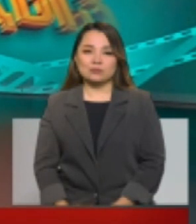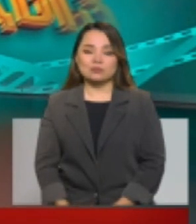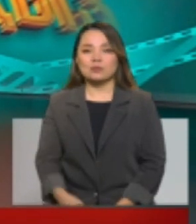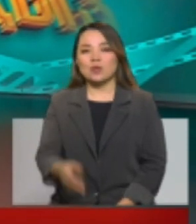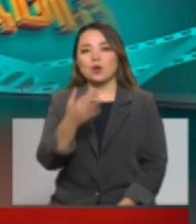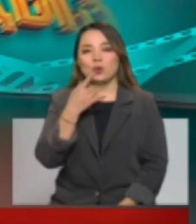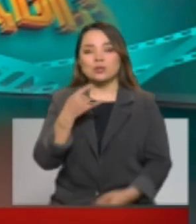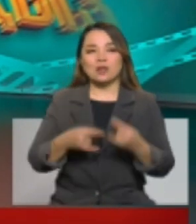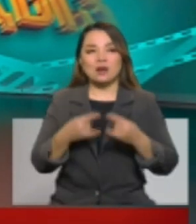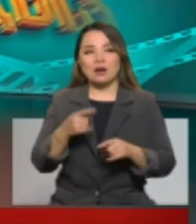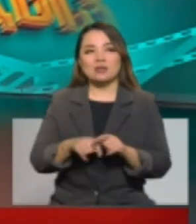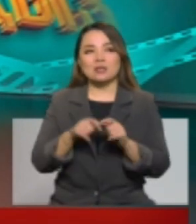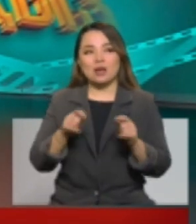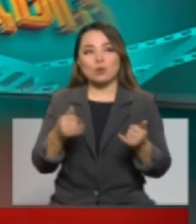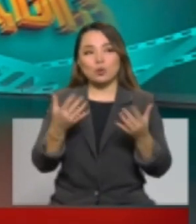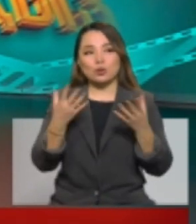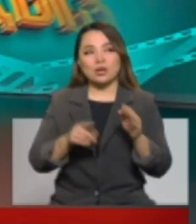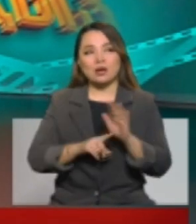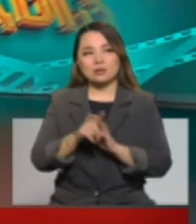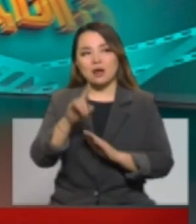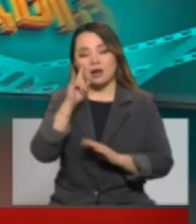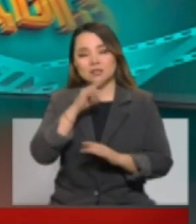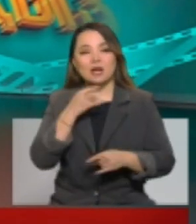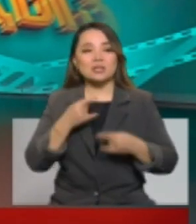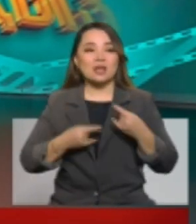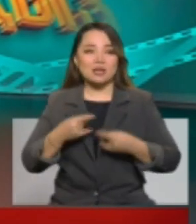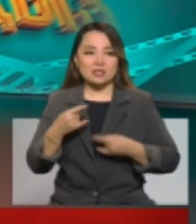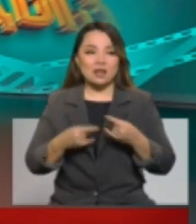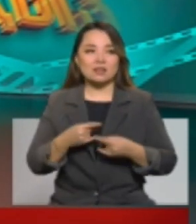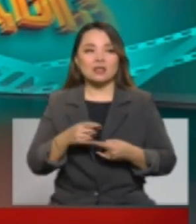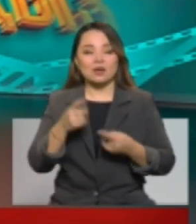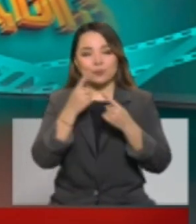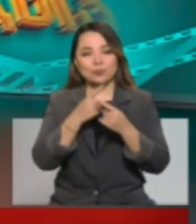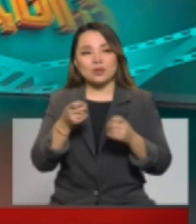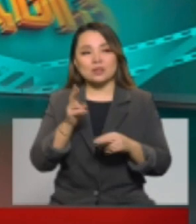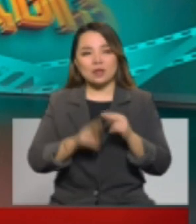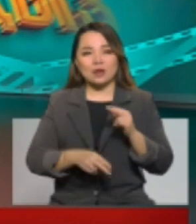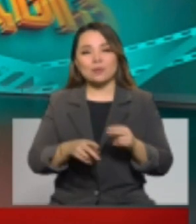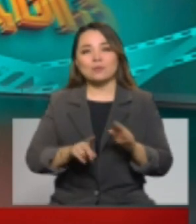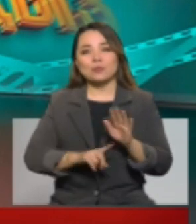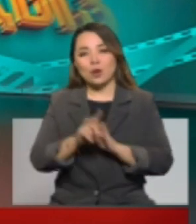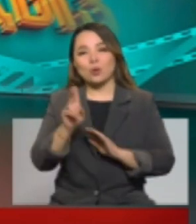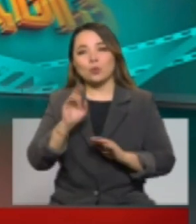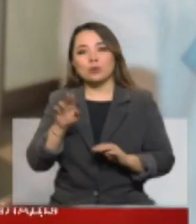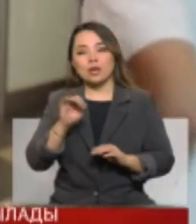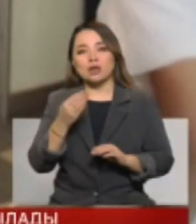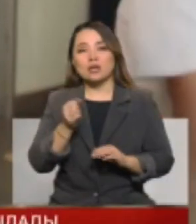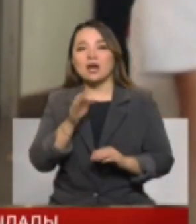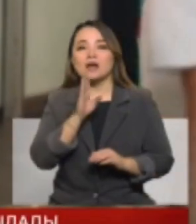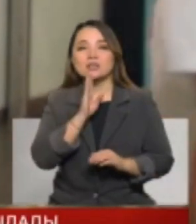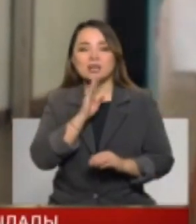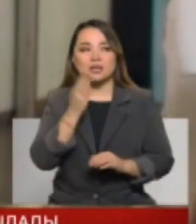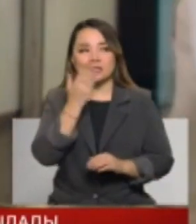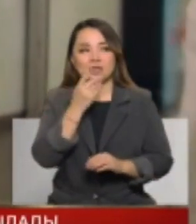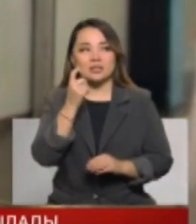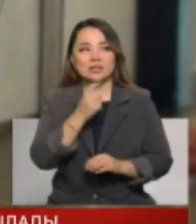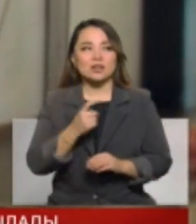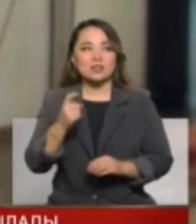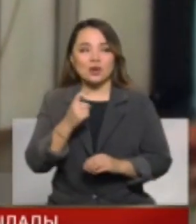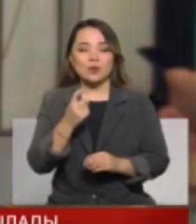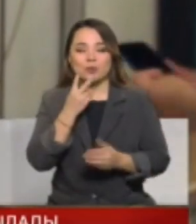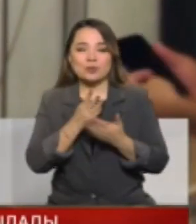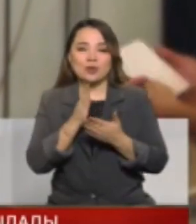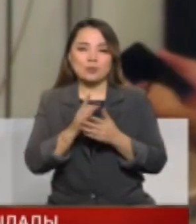Ұлттық арнада тұсау кесер. Бүгінен бастап Қазақстан телеарнасында ақпараттан соң бірден «Құдаша қыз» телехикаясы эфирге